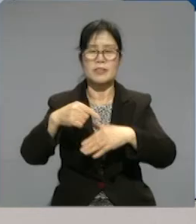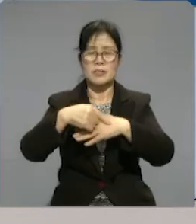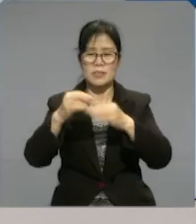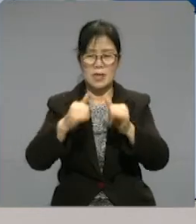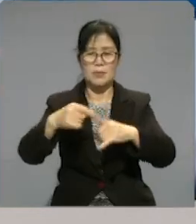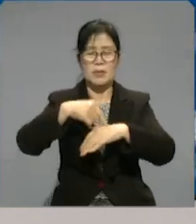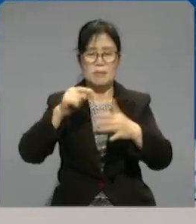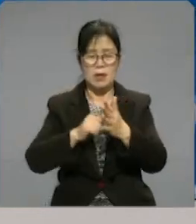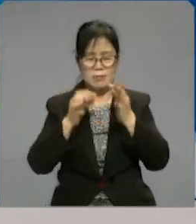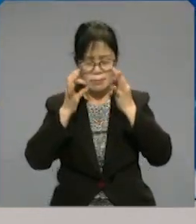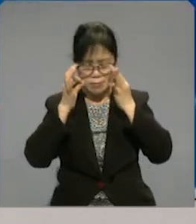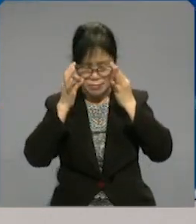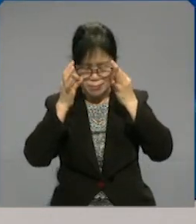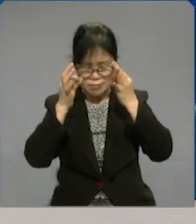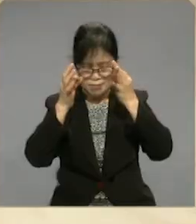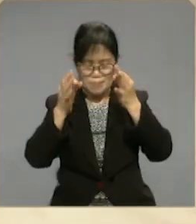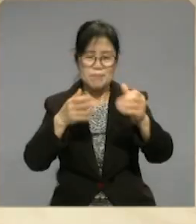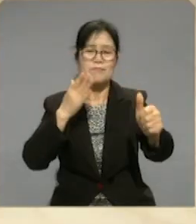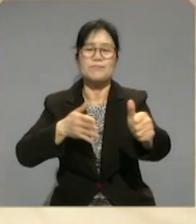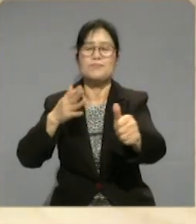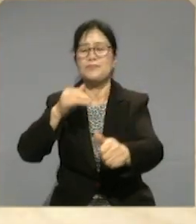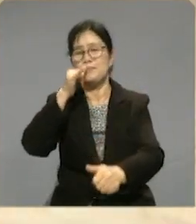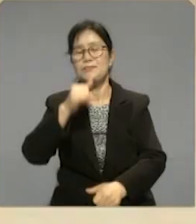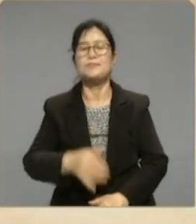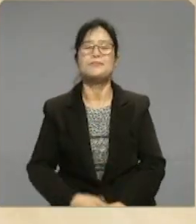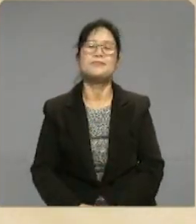나섰습니다. 이어진 기자입니다.